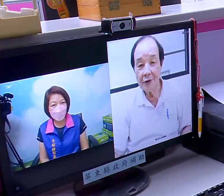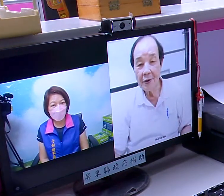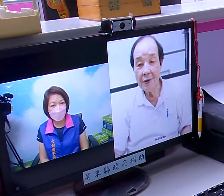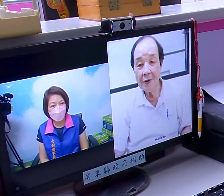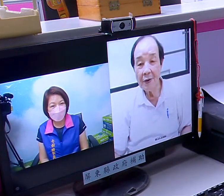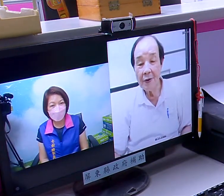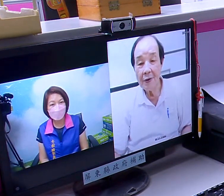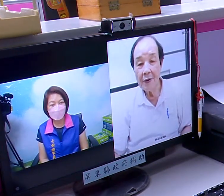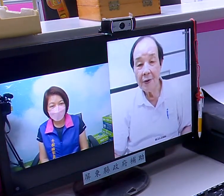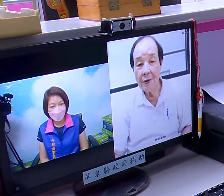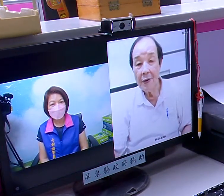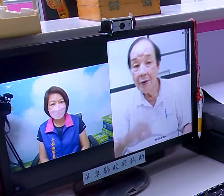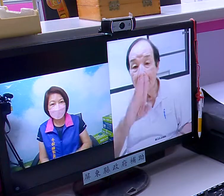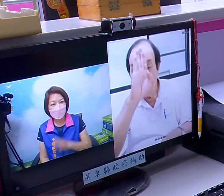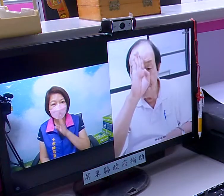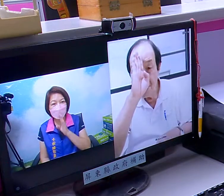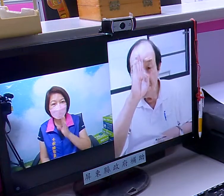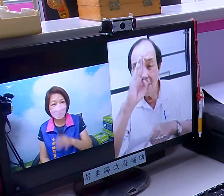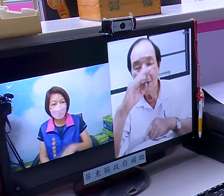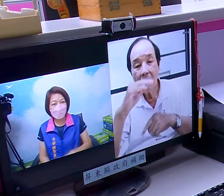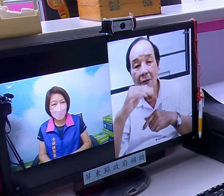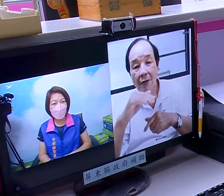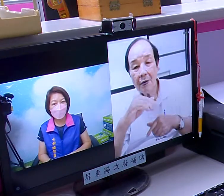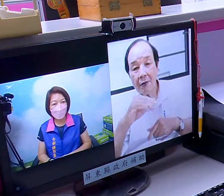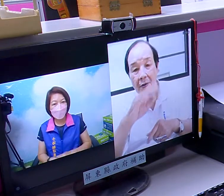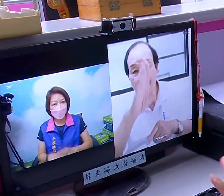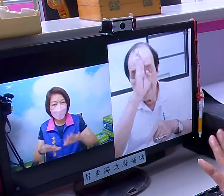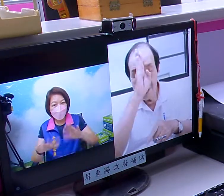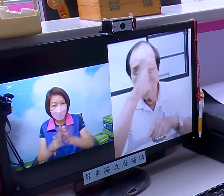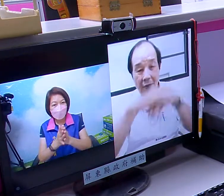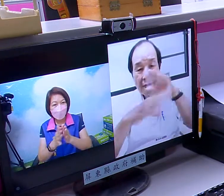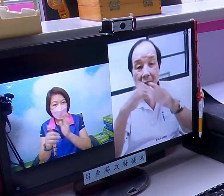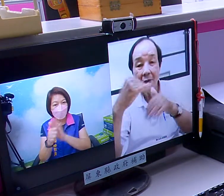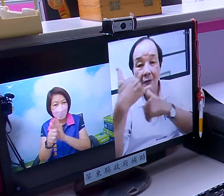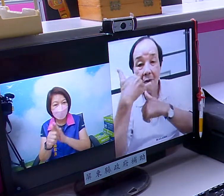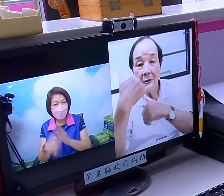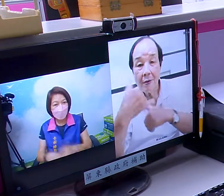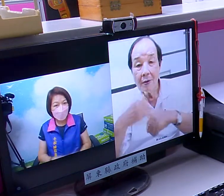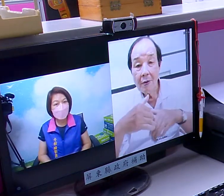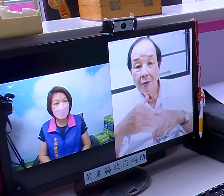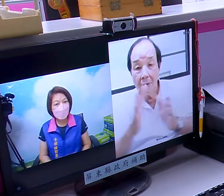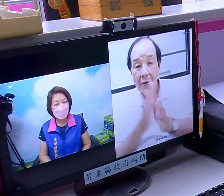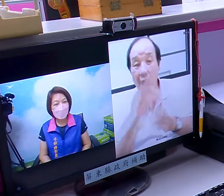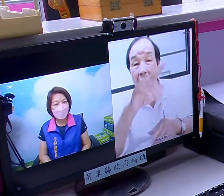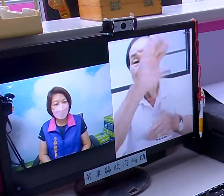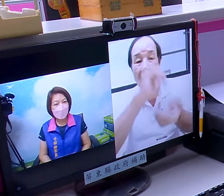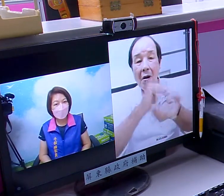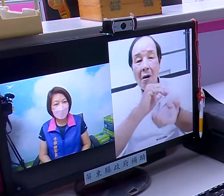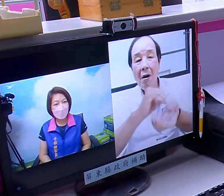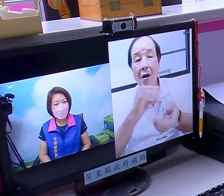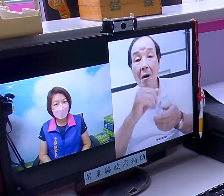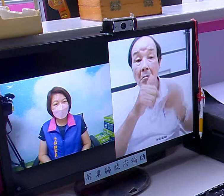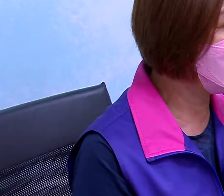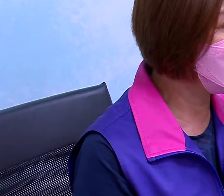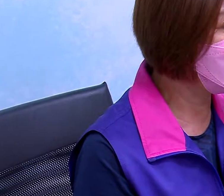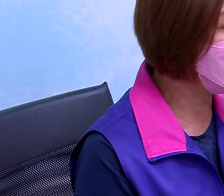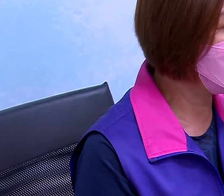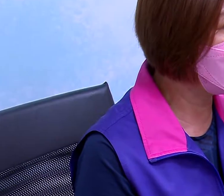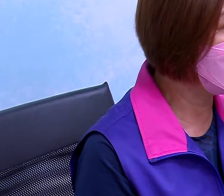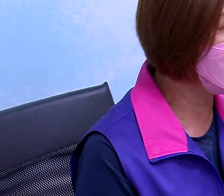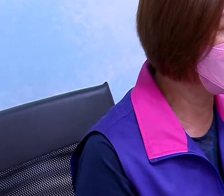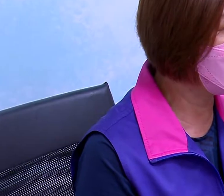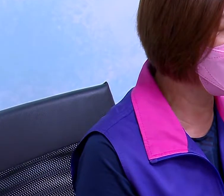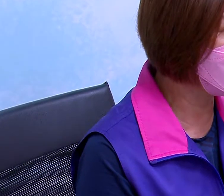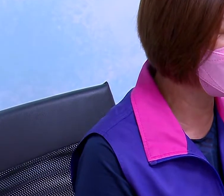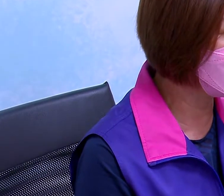场视讯值班，可及时协助翻译。其他时间也有手译员24小时值机协助，以处理紧急事